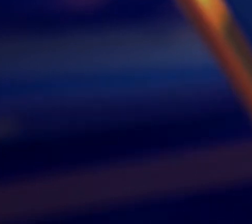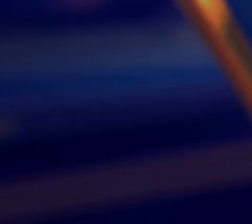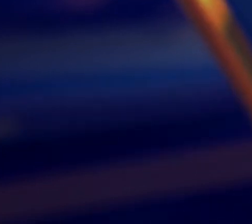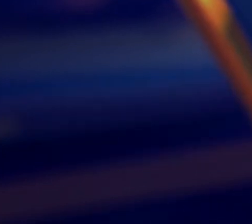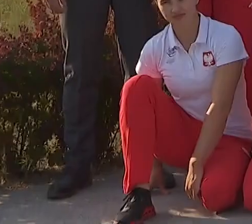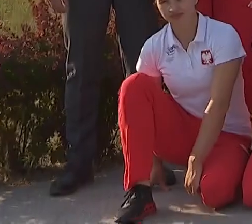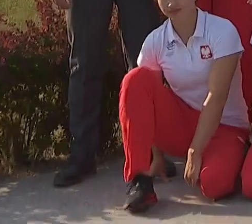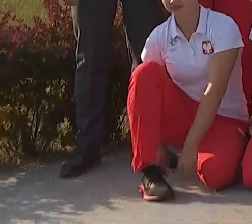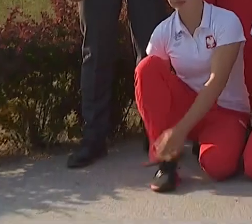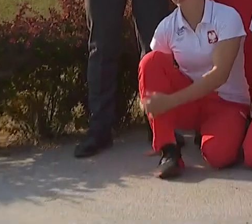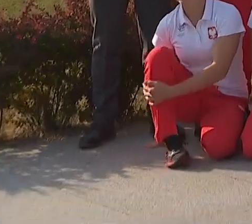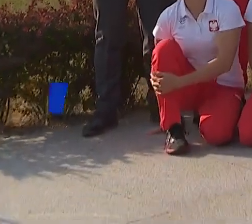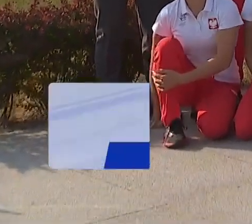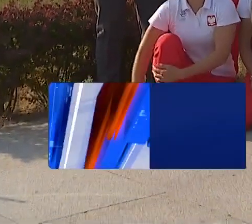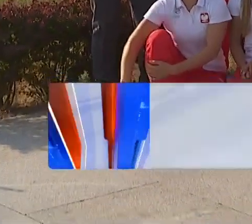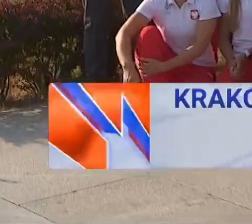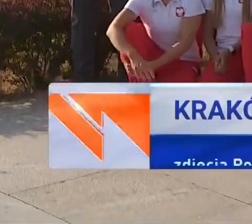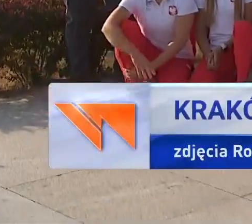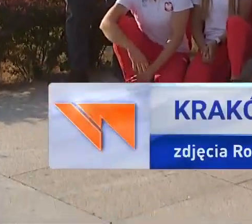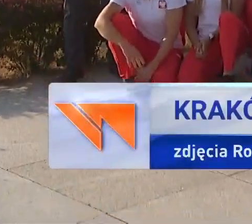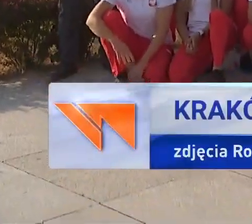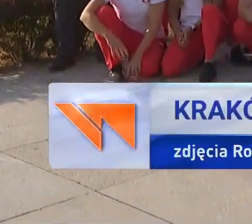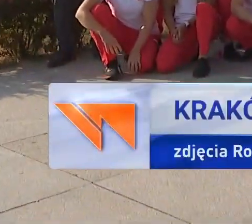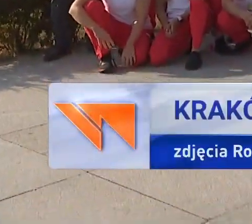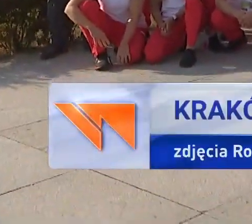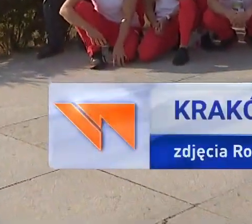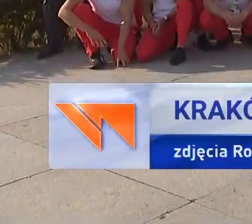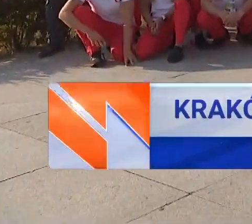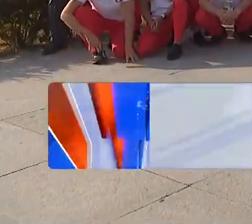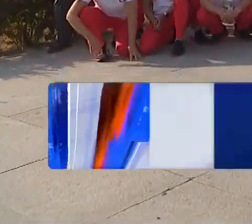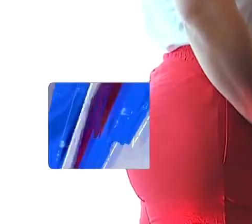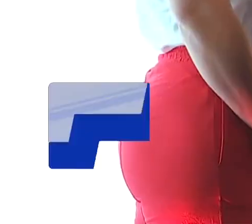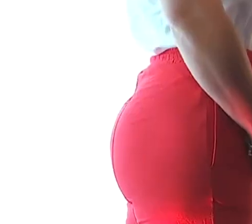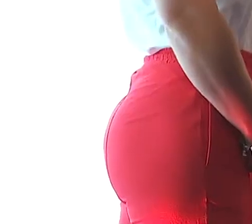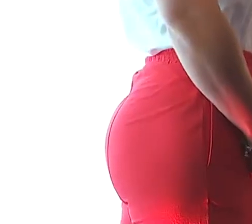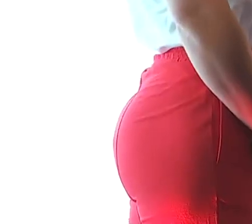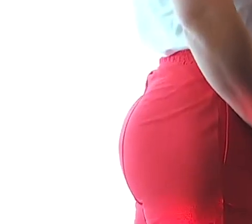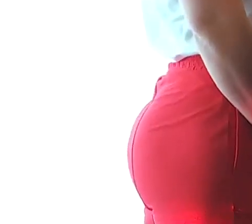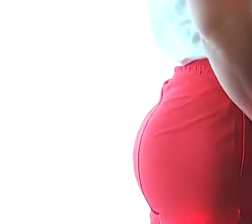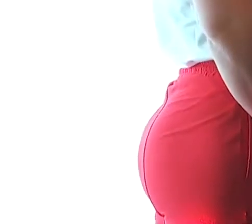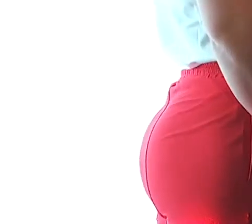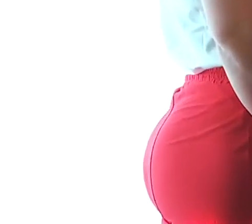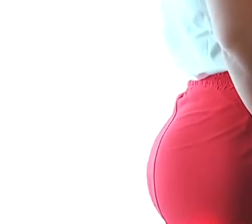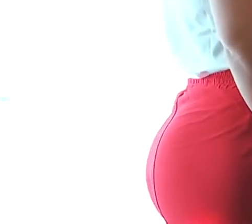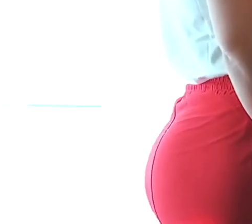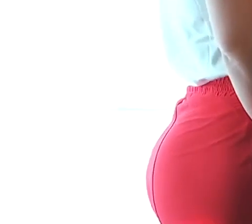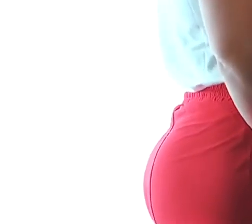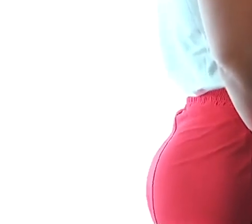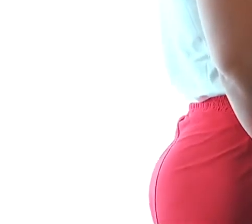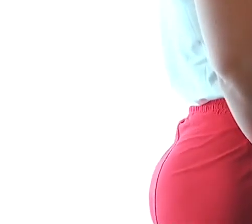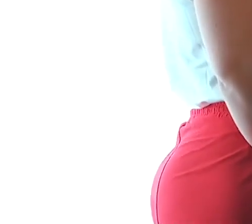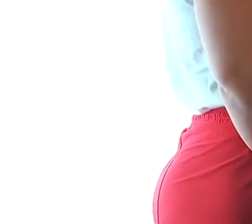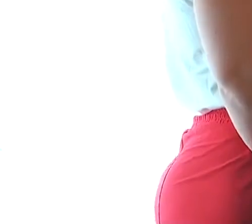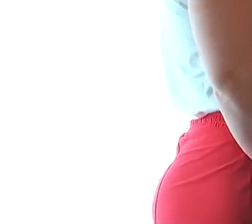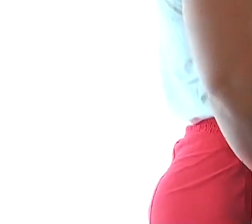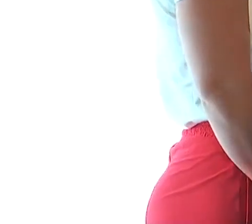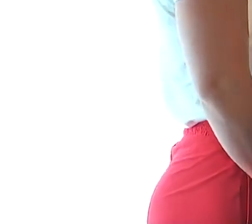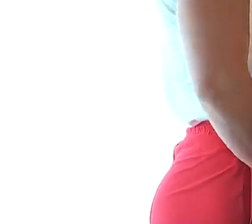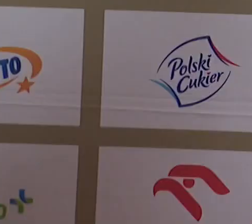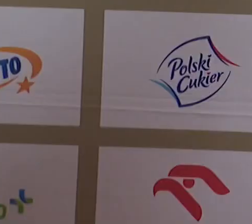ślubowania. Blisko 100 zawodników startujących w pierwszych dniach imprezy odebrało nominacje olimpijskie. Taka chwila porusza i tych, dla których